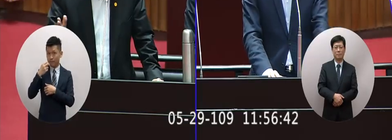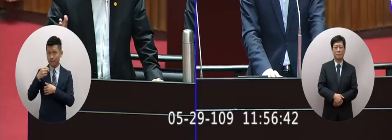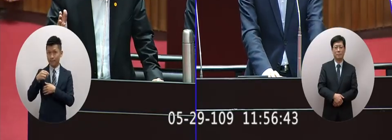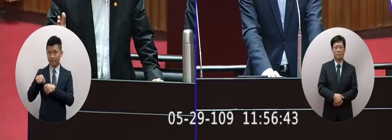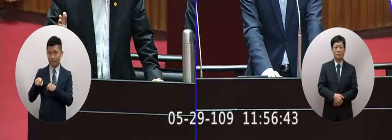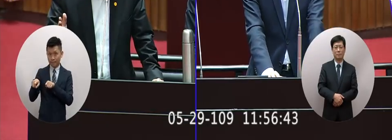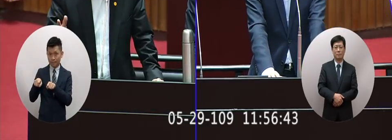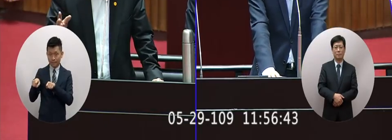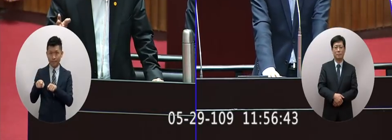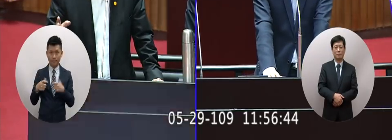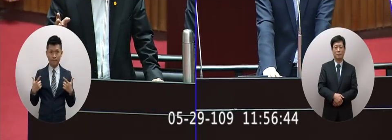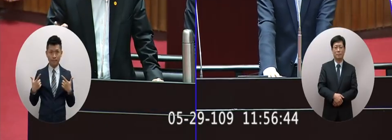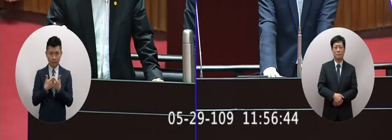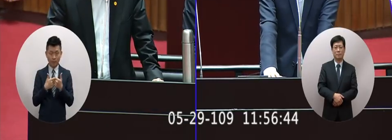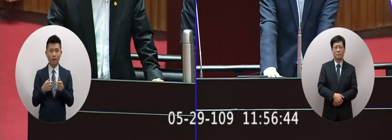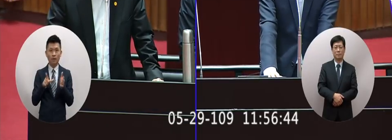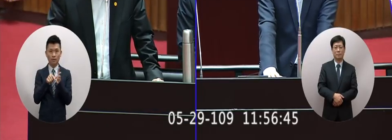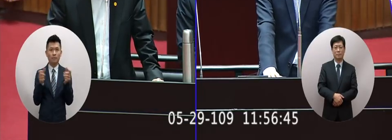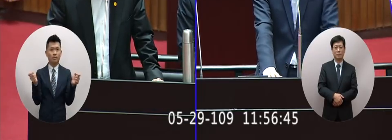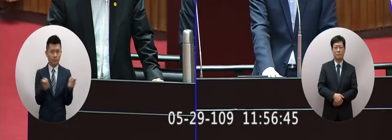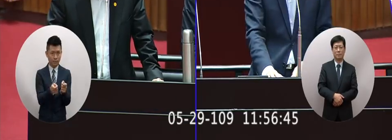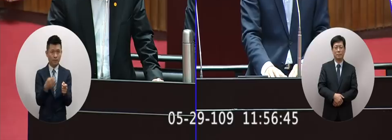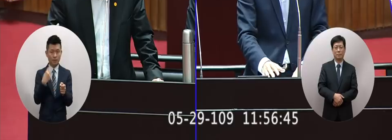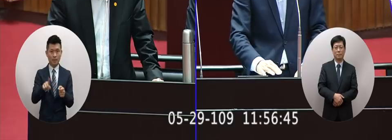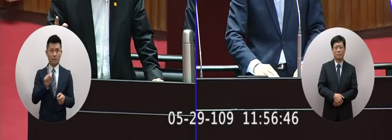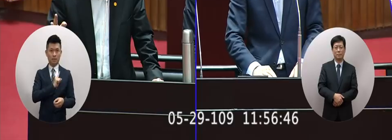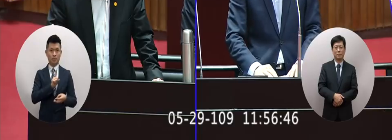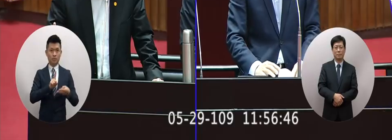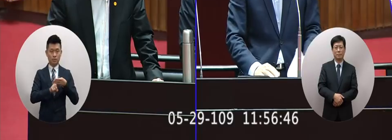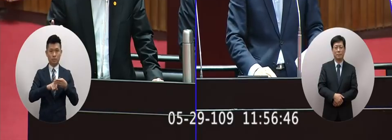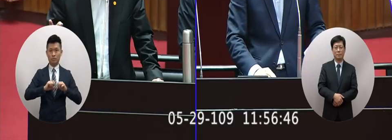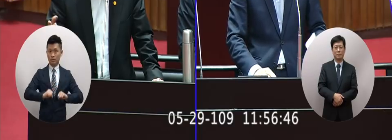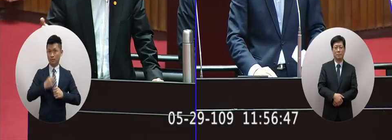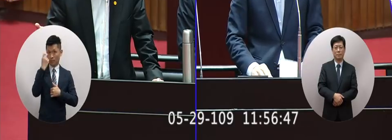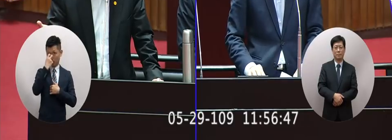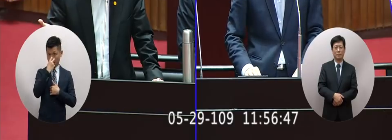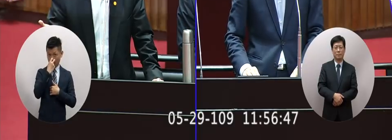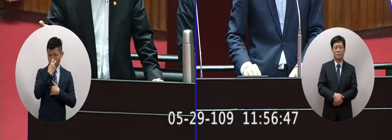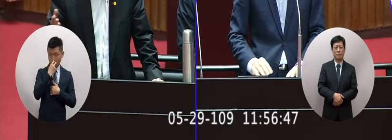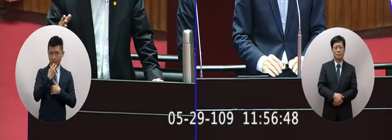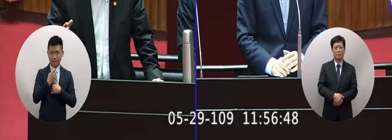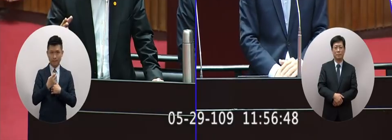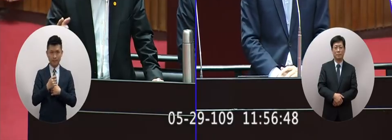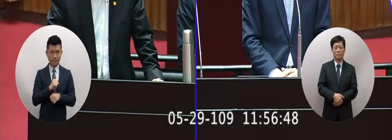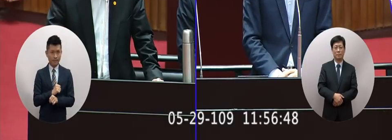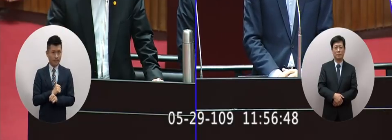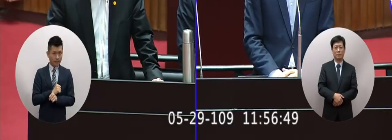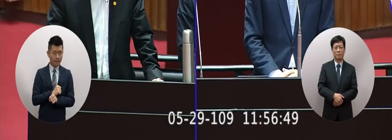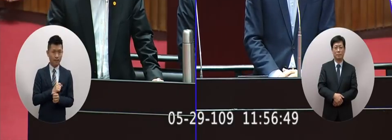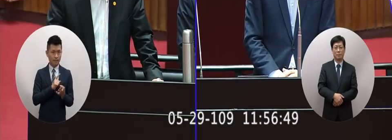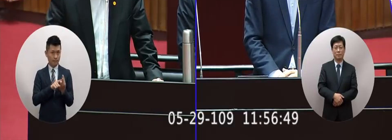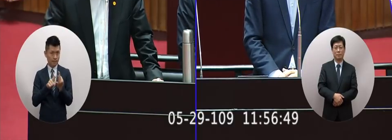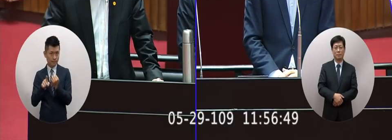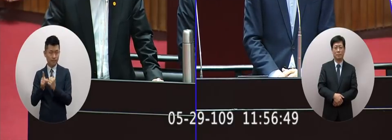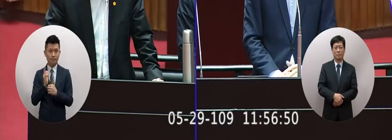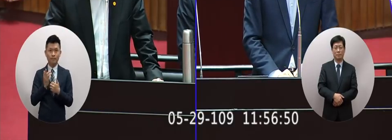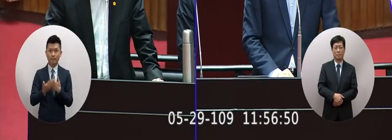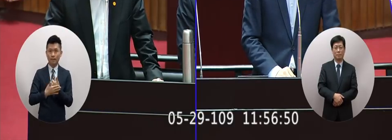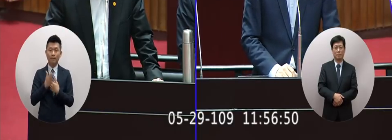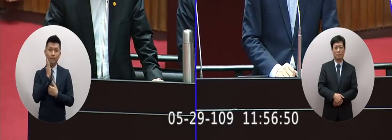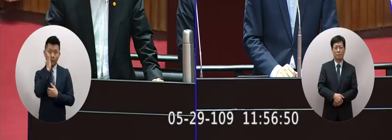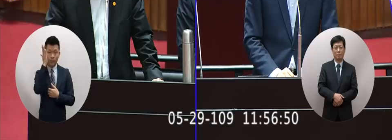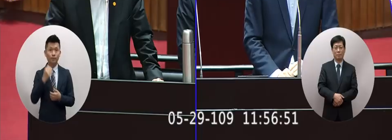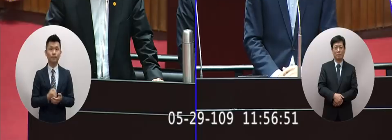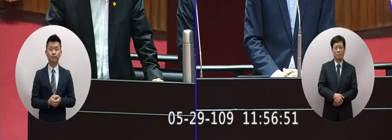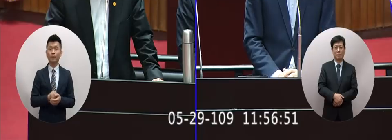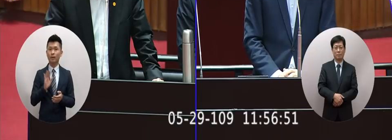够缩短这时间，加上自主安全的自主健康管理，能够让这样能够顺畅。 场，不过各种的方式